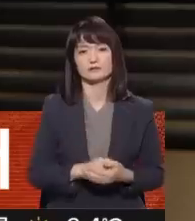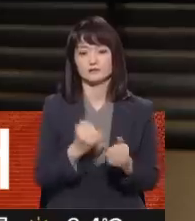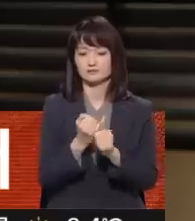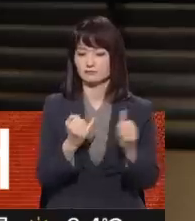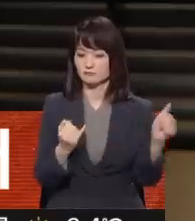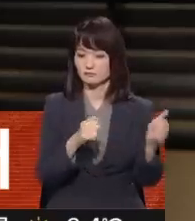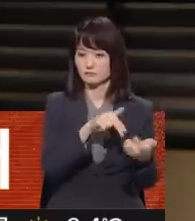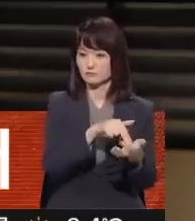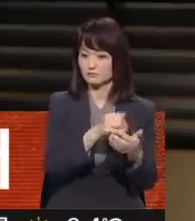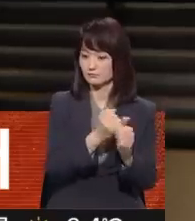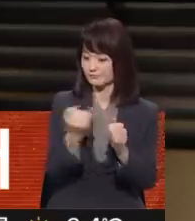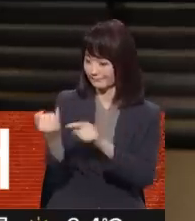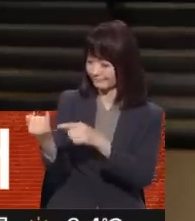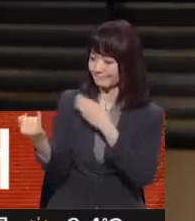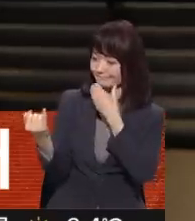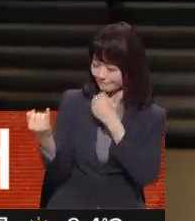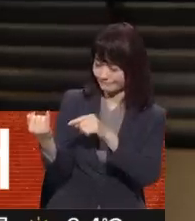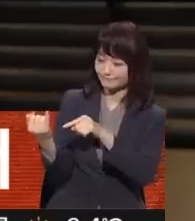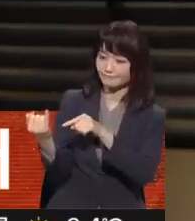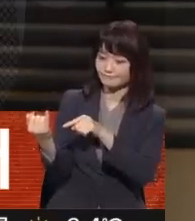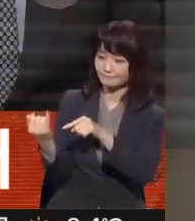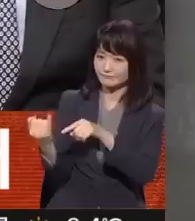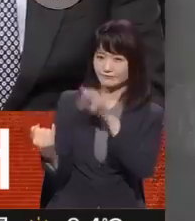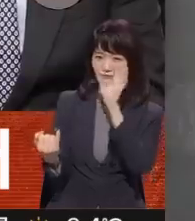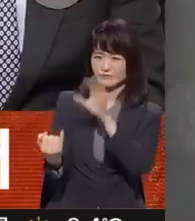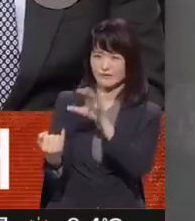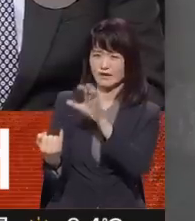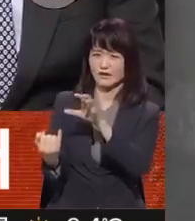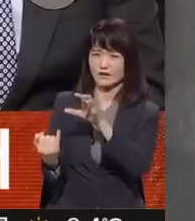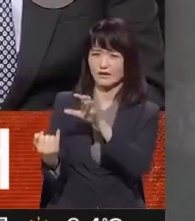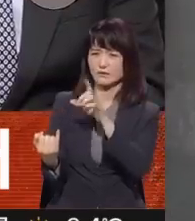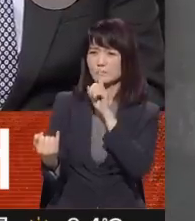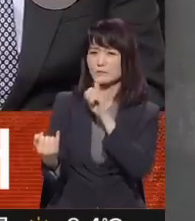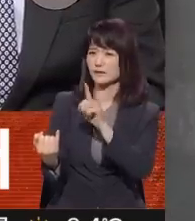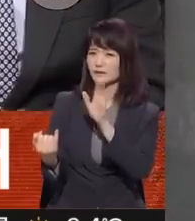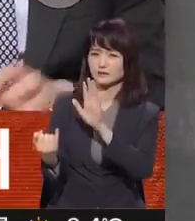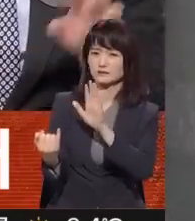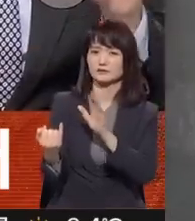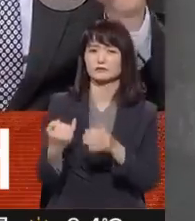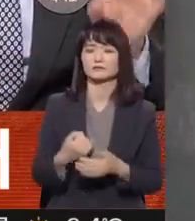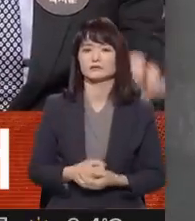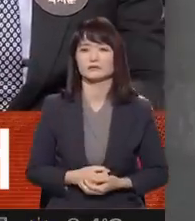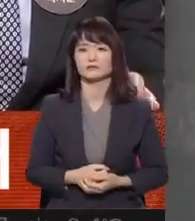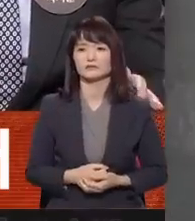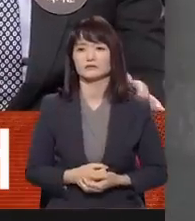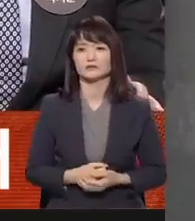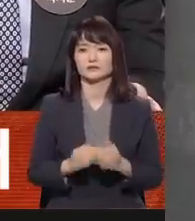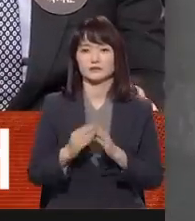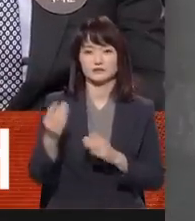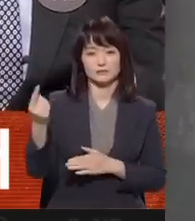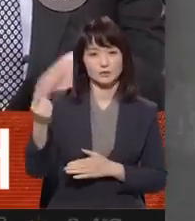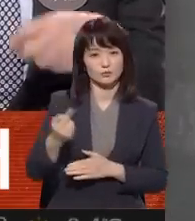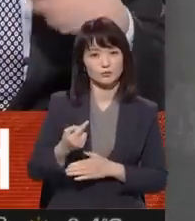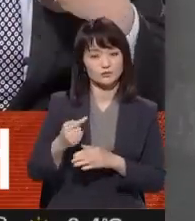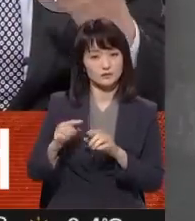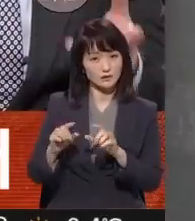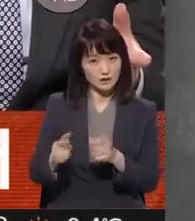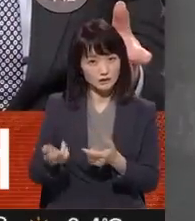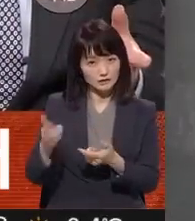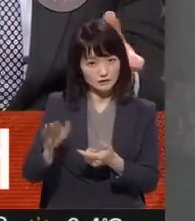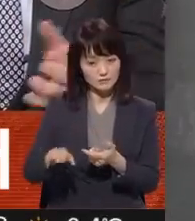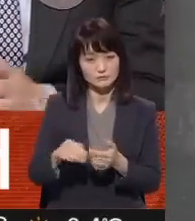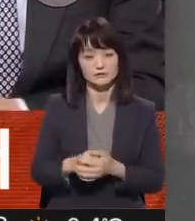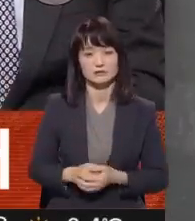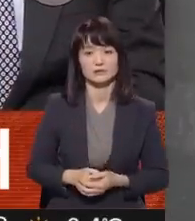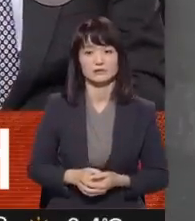입장에선 그래도 행복해하니까 그렇게 혼내거나 뭐 이렇게 더 얘기는 안 했던 것 같아요 외박을 하긴 하지만 나중에 이제